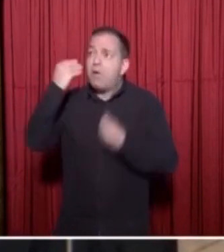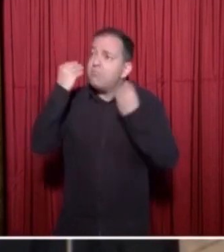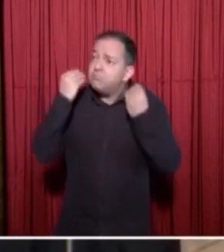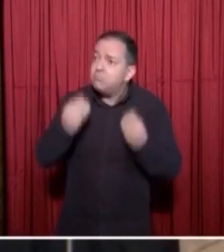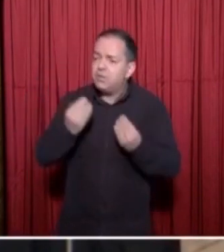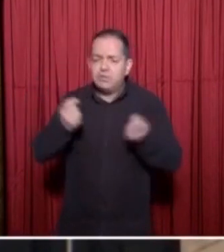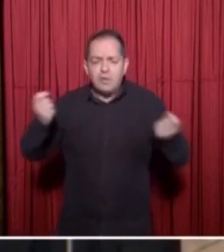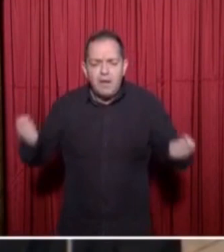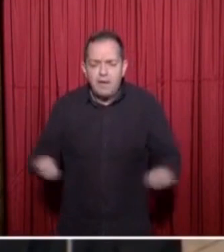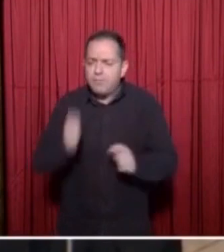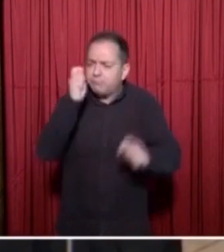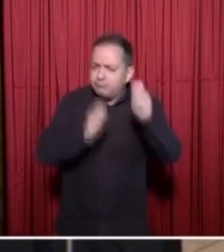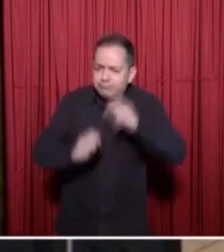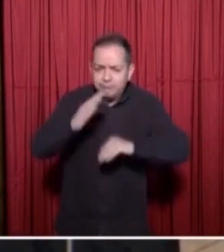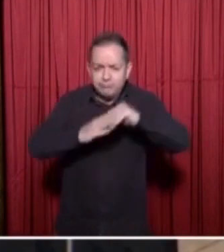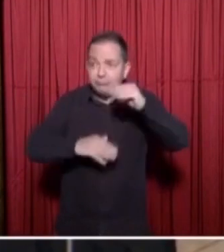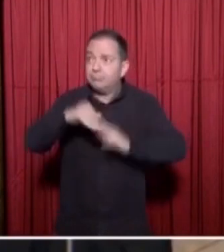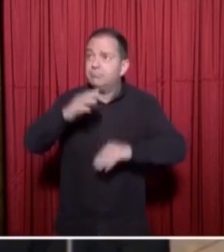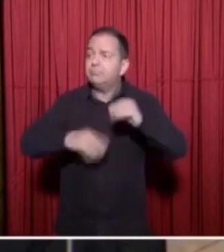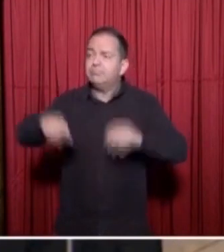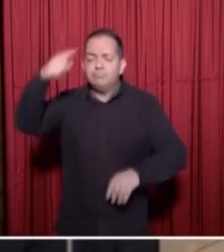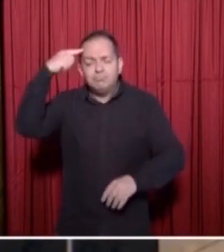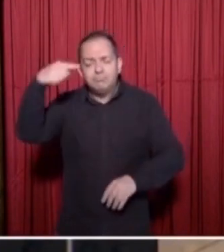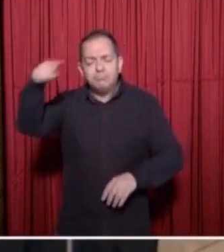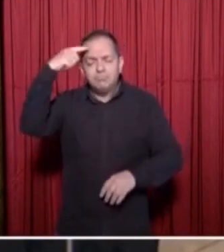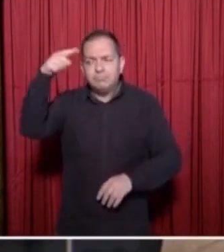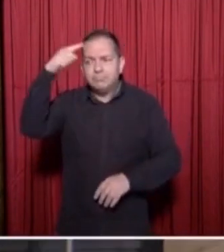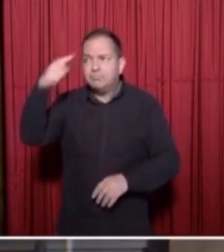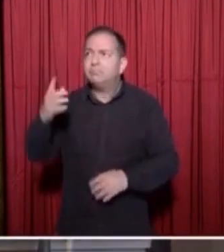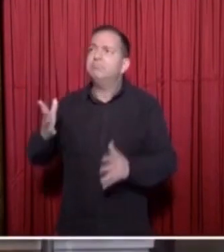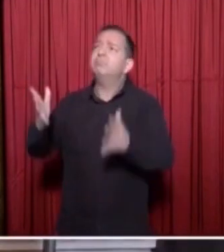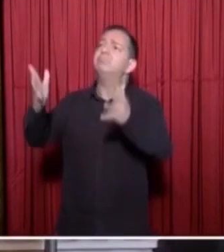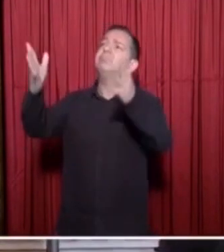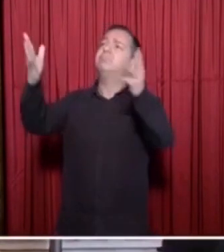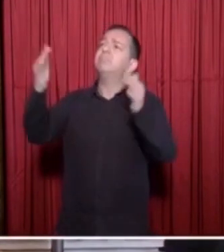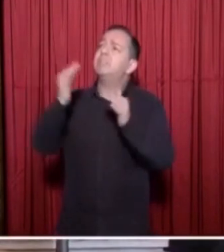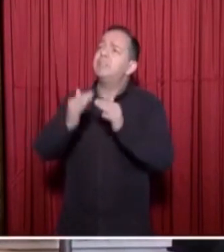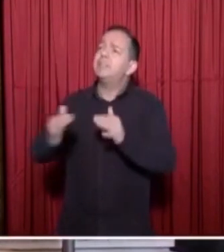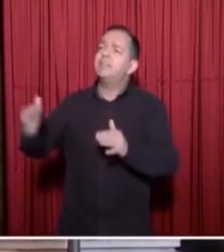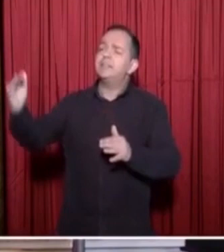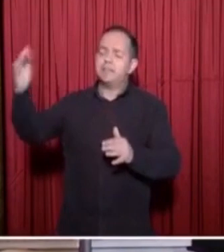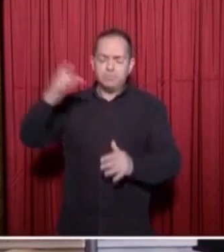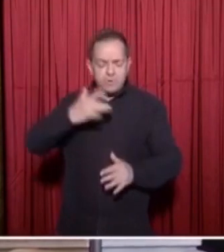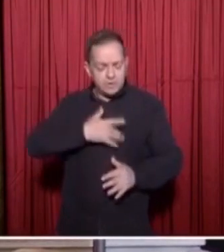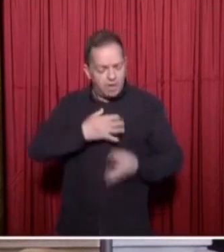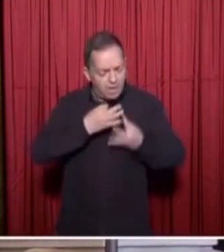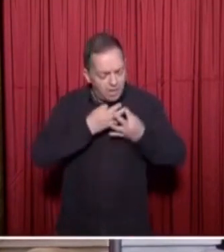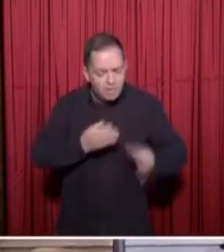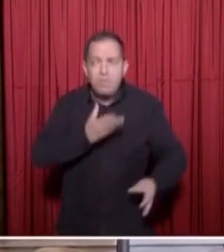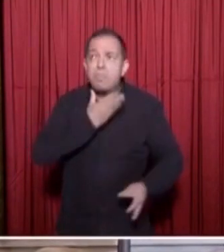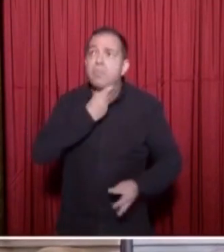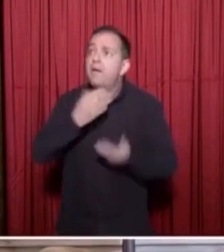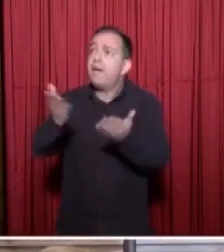αρχαίων, εμελέτησα εν πάση της έργης σου, εν ποίημα στο χειρόν σου εμελέτων. Διεπέτασα προς τα σχήρας μου, η ψυχή μου ως γη